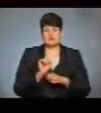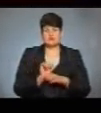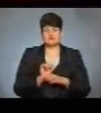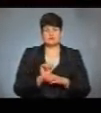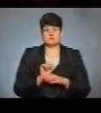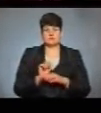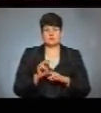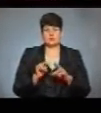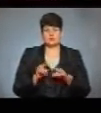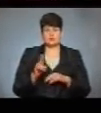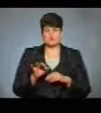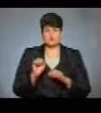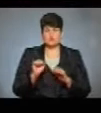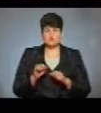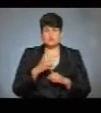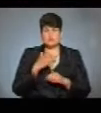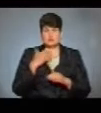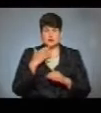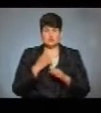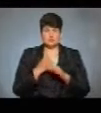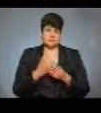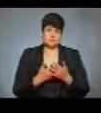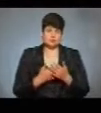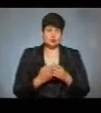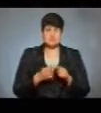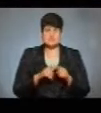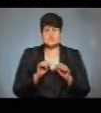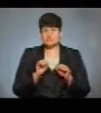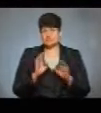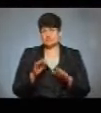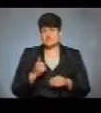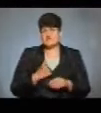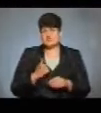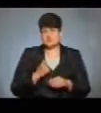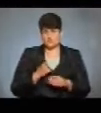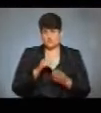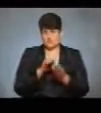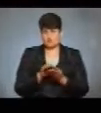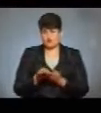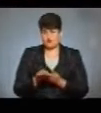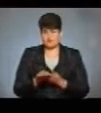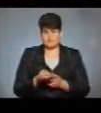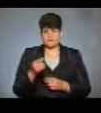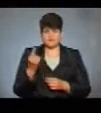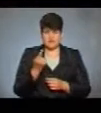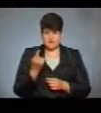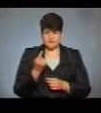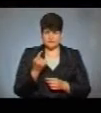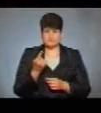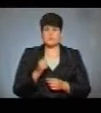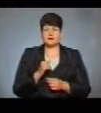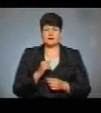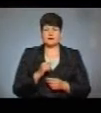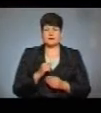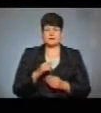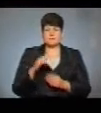будівництва. Тут можна багато робити припущень, що це може бути власне військове поховання. По-перше, практично